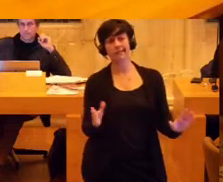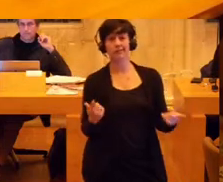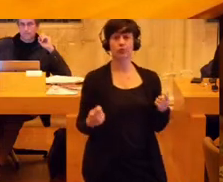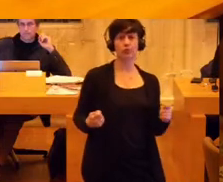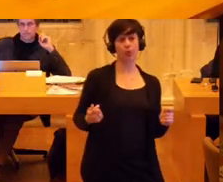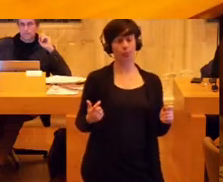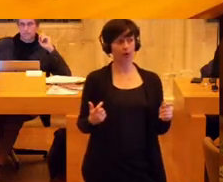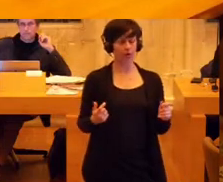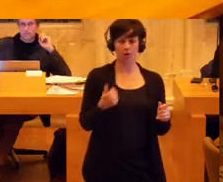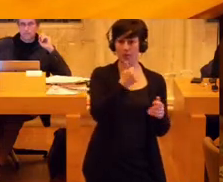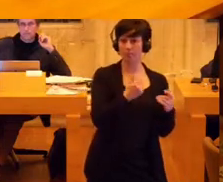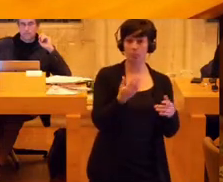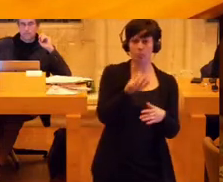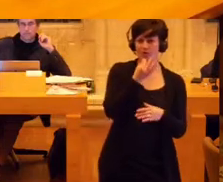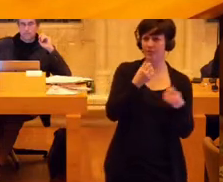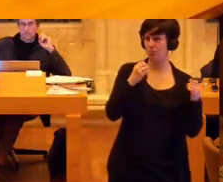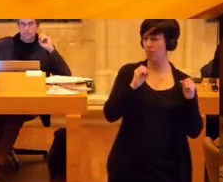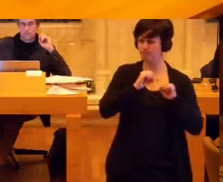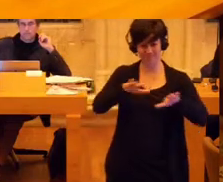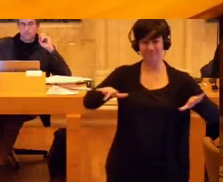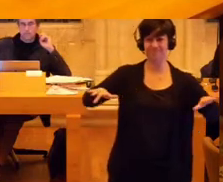Merci.